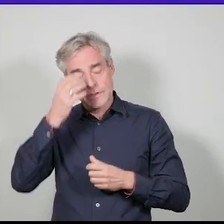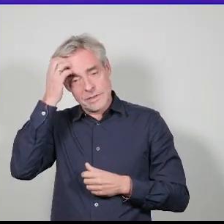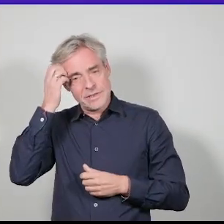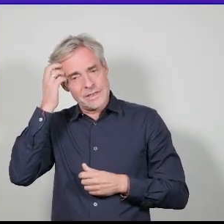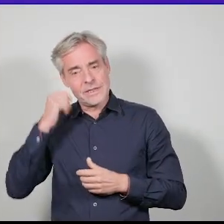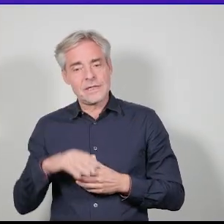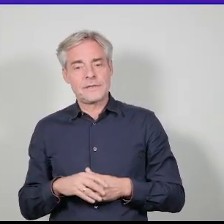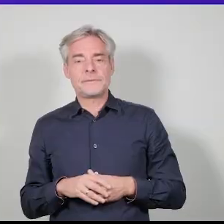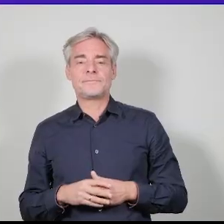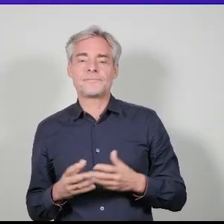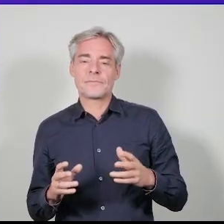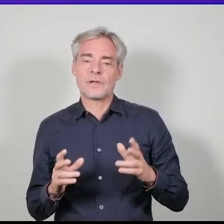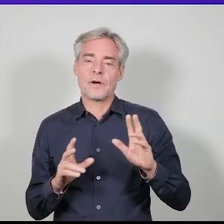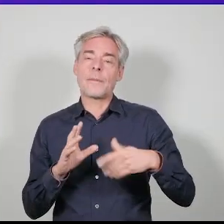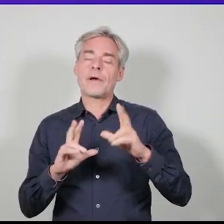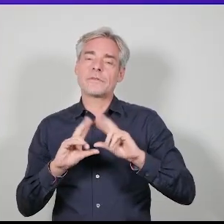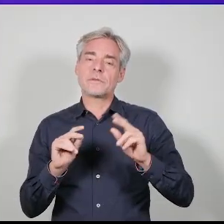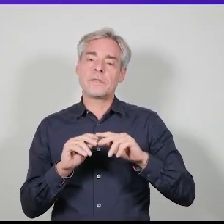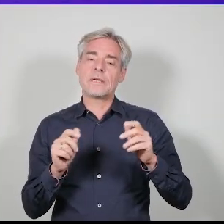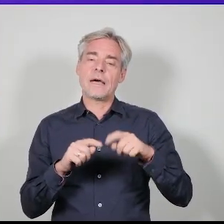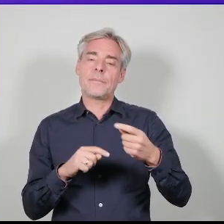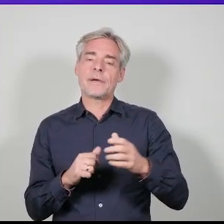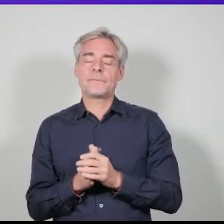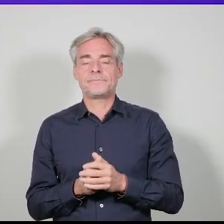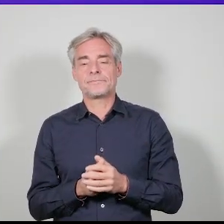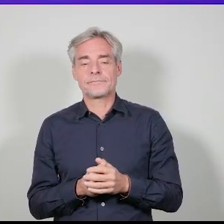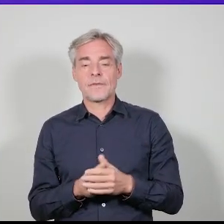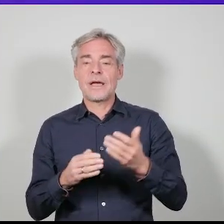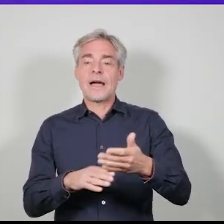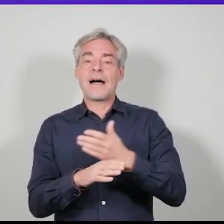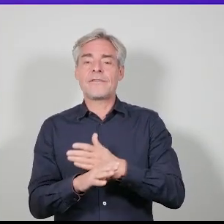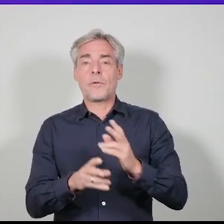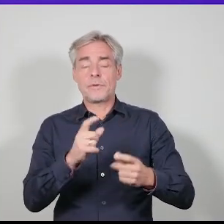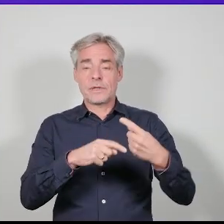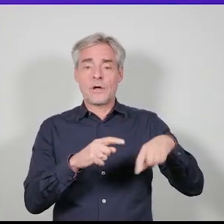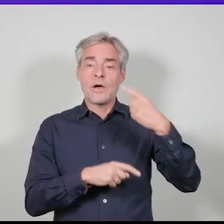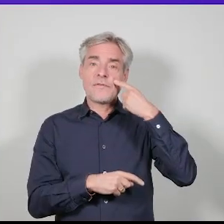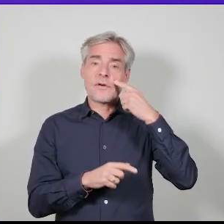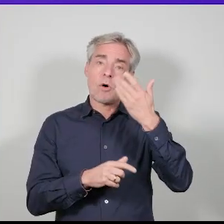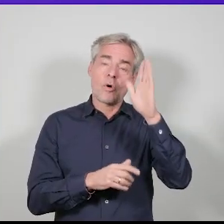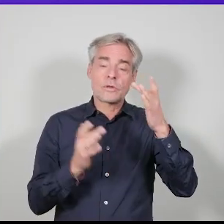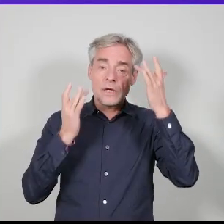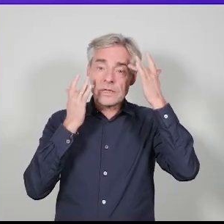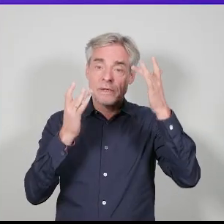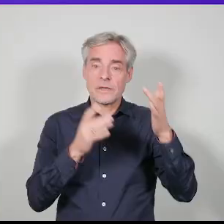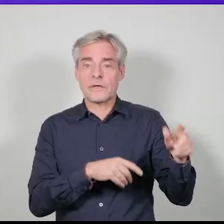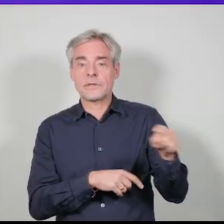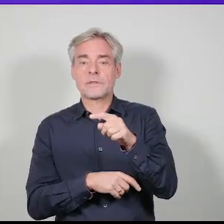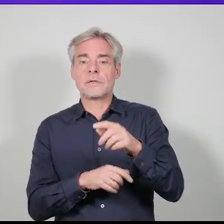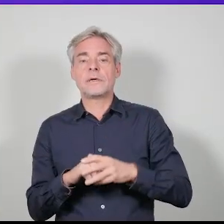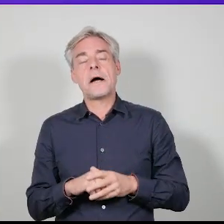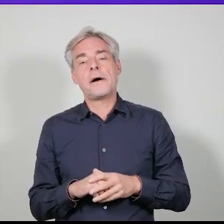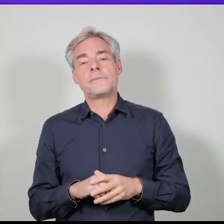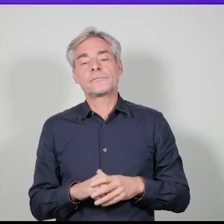aussi. Et on en parlera tout à l'heure avec Corinne, bien sûr. Mais avant, je voudrais aller regarder une autre expérience. Nous renvoie, on était